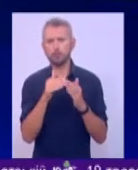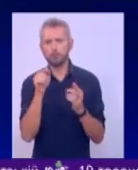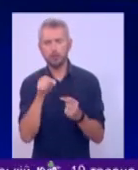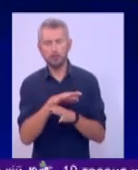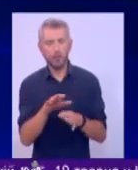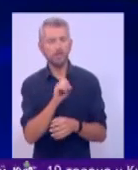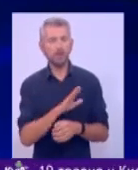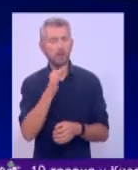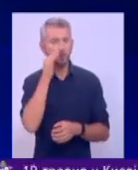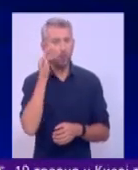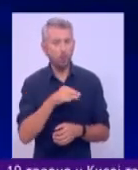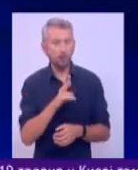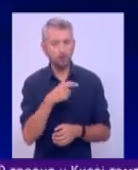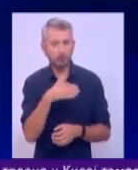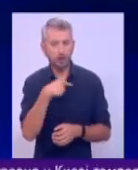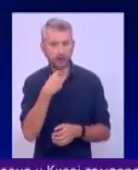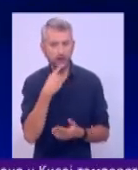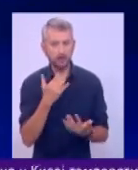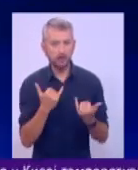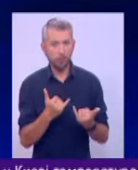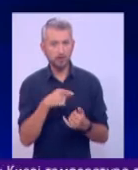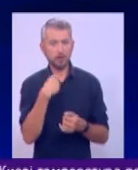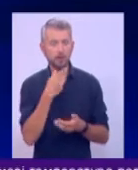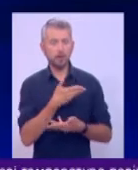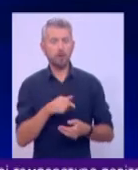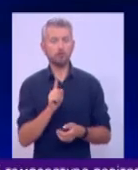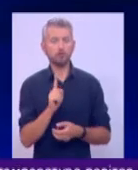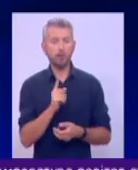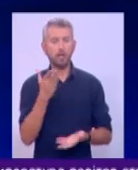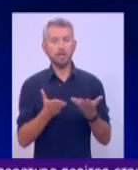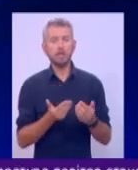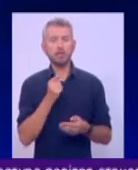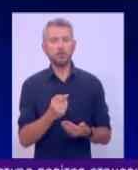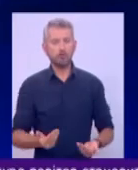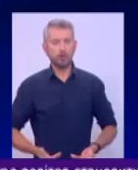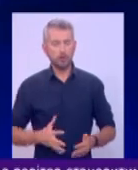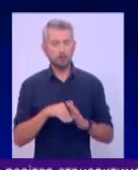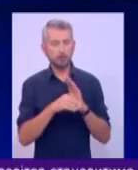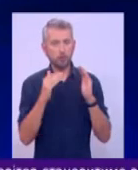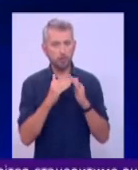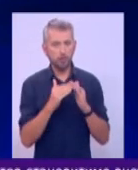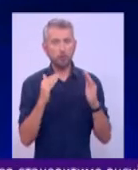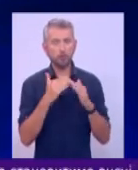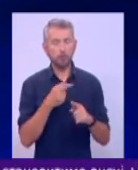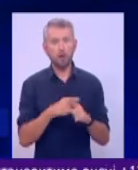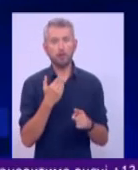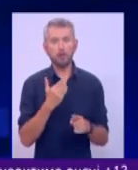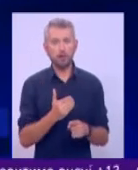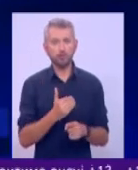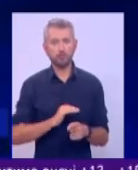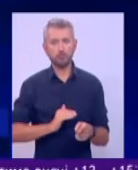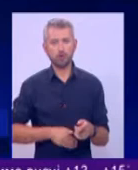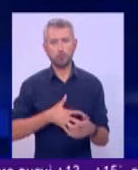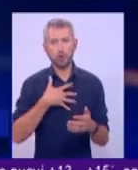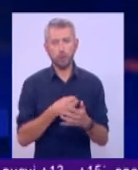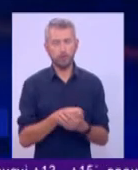Европейский опыт, как уже ссылались сегодня, говорит нам, что если вы живете в доме, то дом – это ваша частная собственность.